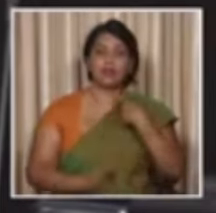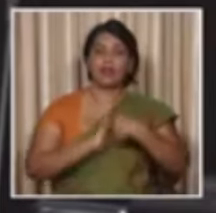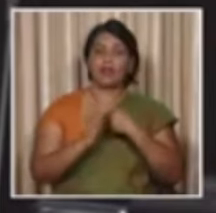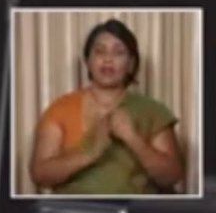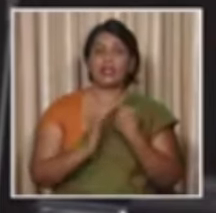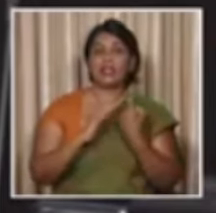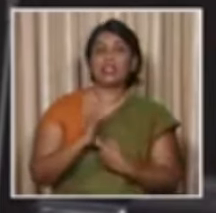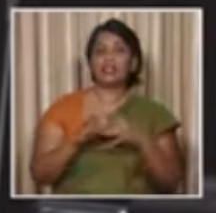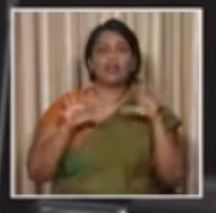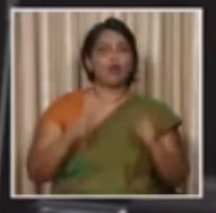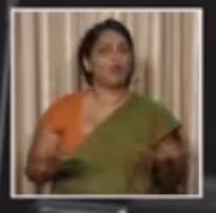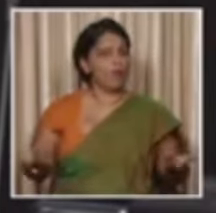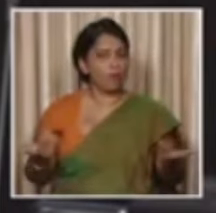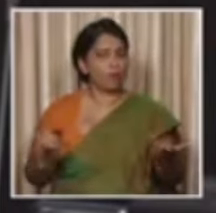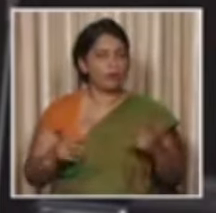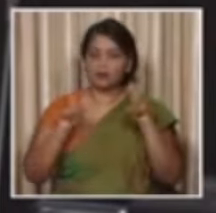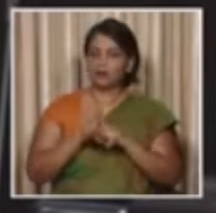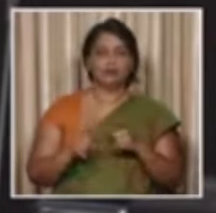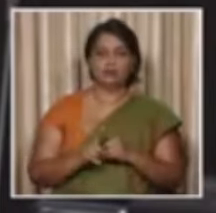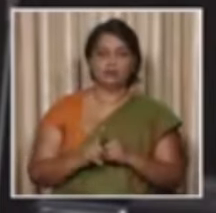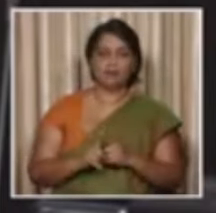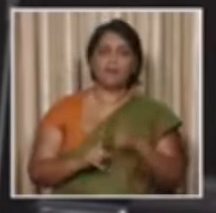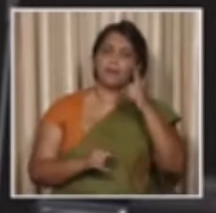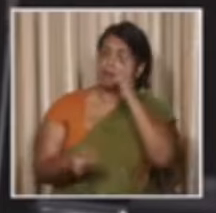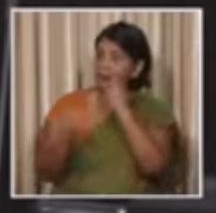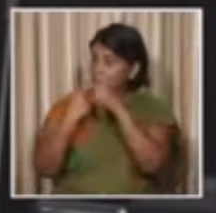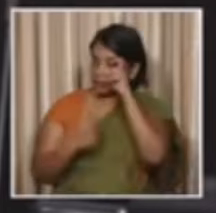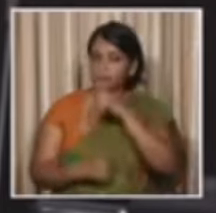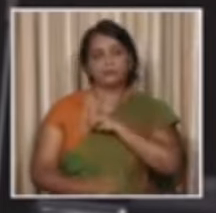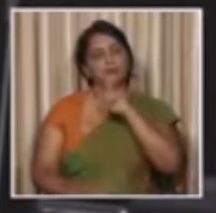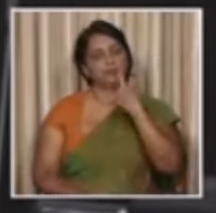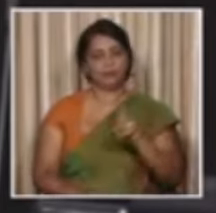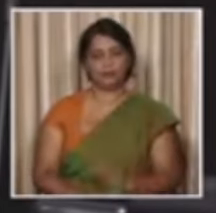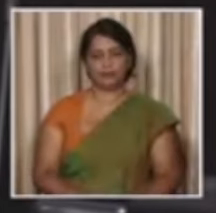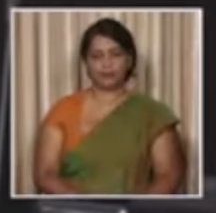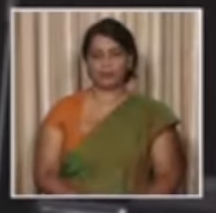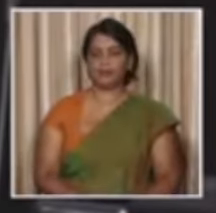නීති ආධිපත්‍ය කොහෙද කියලා ඒක නිසා අපි පරීක්ෂණය කරලා වාර්තා කරන්නම් හොඳයි